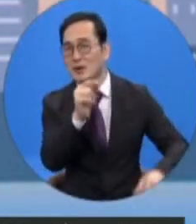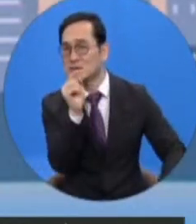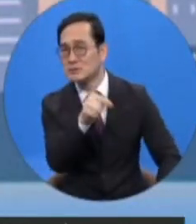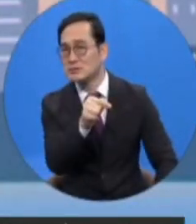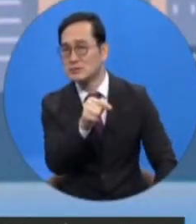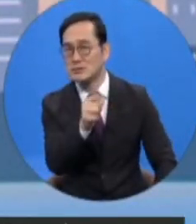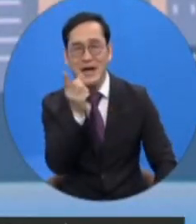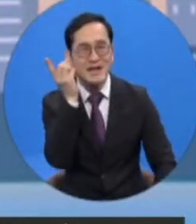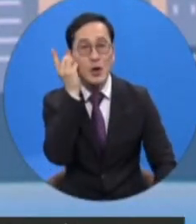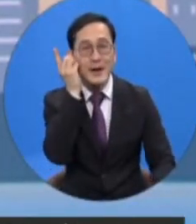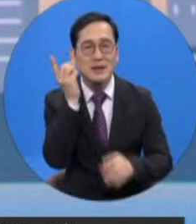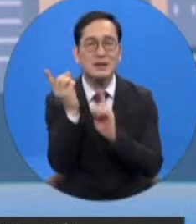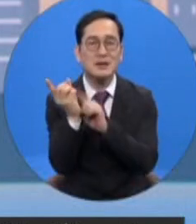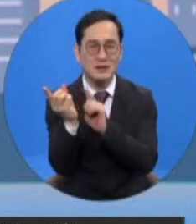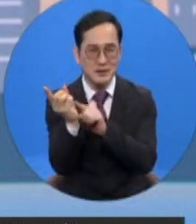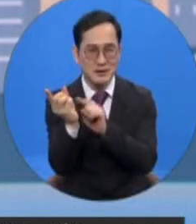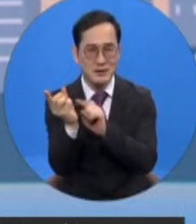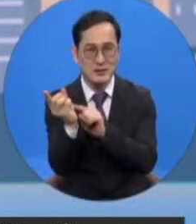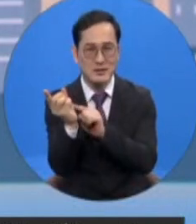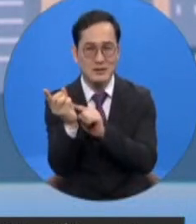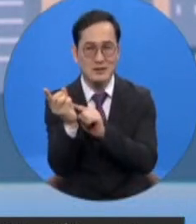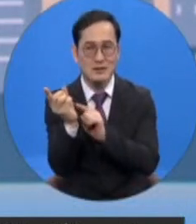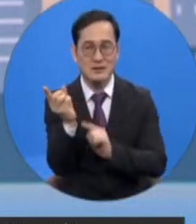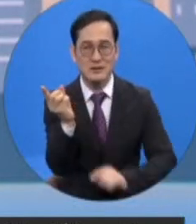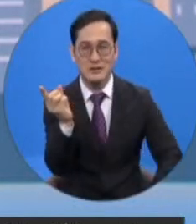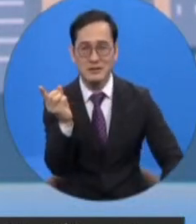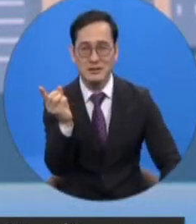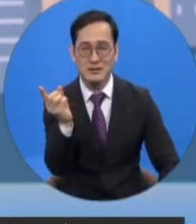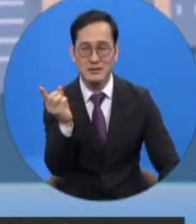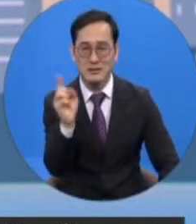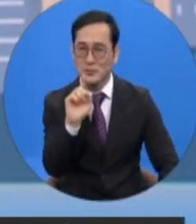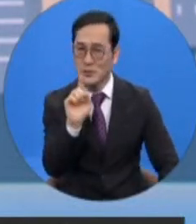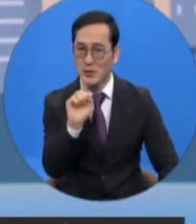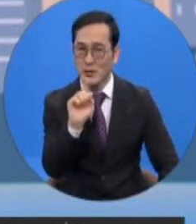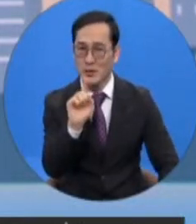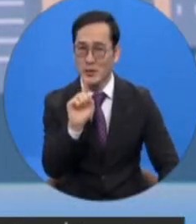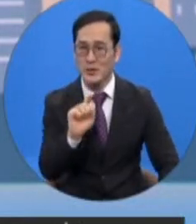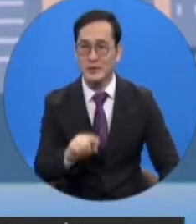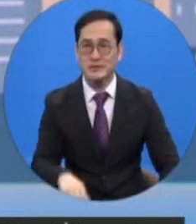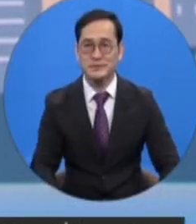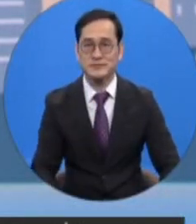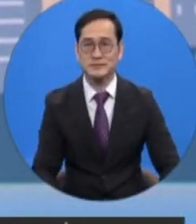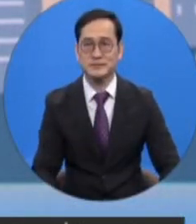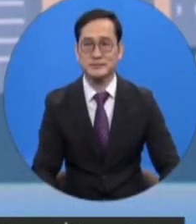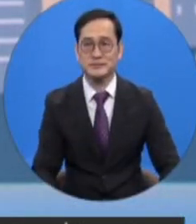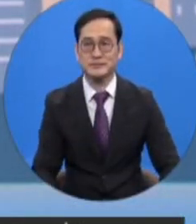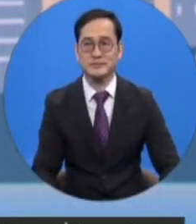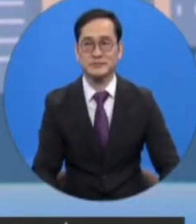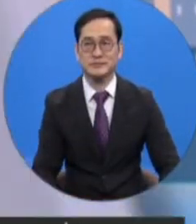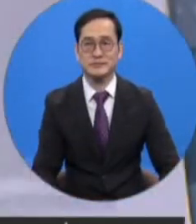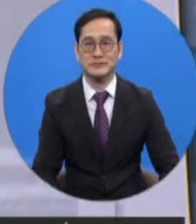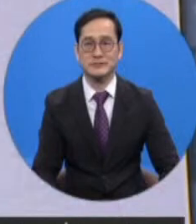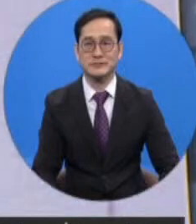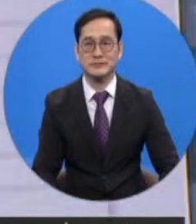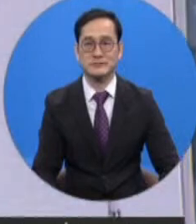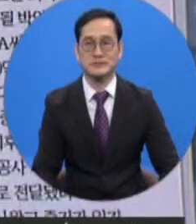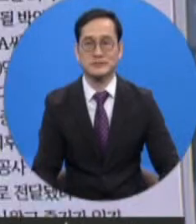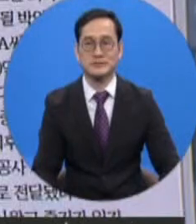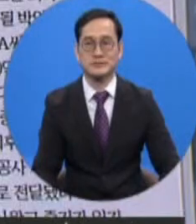전화. 중앙일보가 쓰고 있는 그 전화는 과연 어떤 전화일까요? 공개하겠습니다. 그